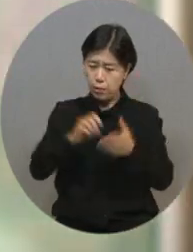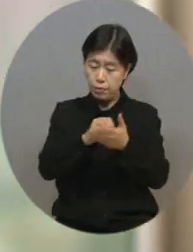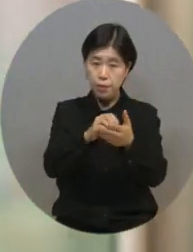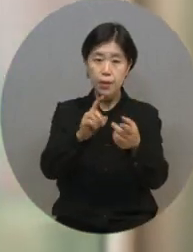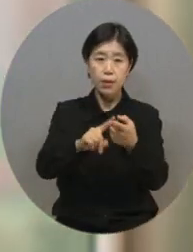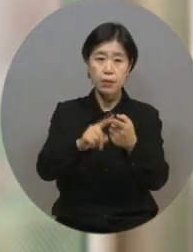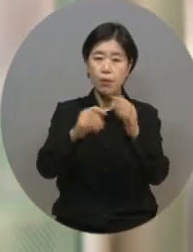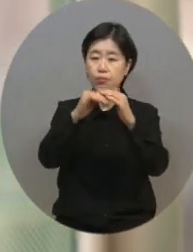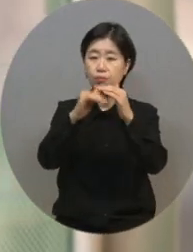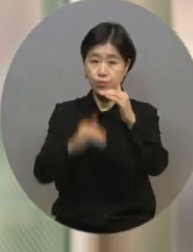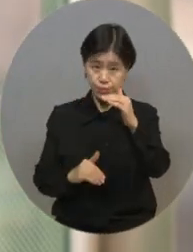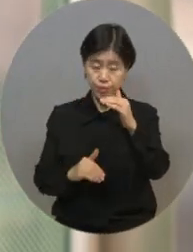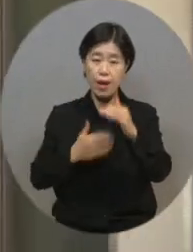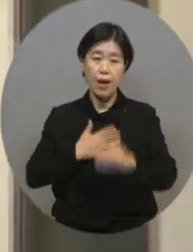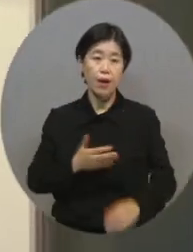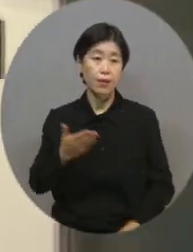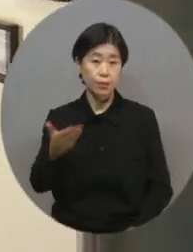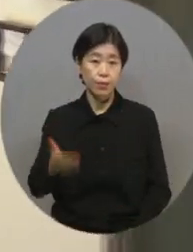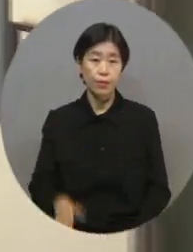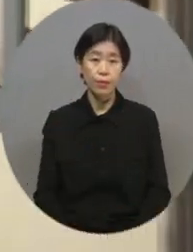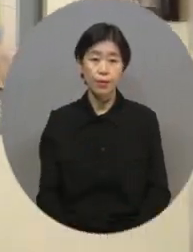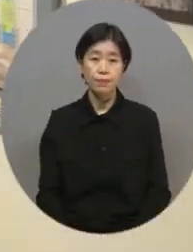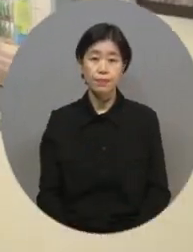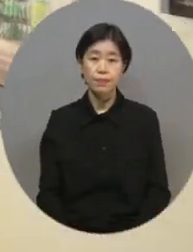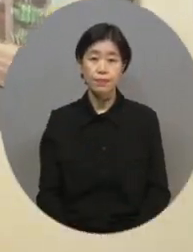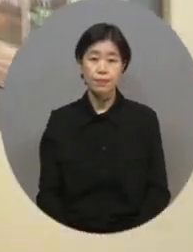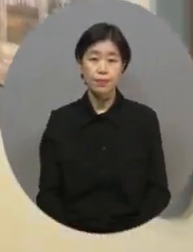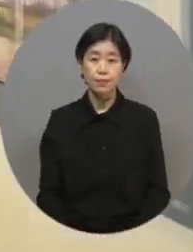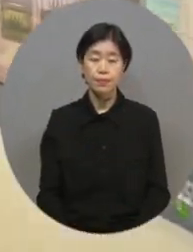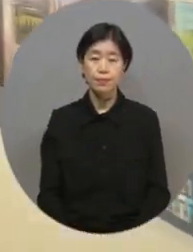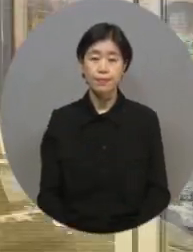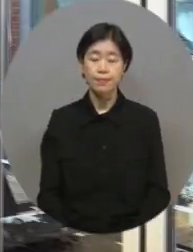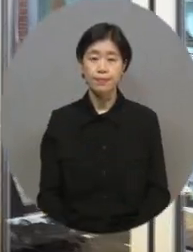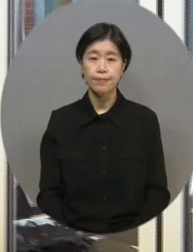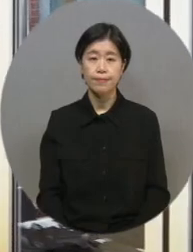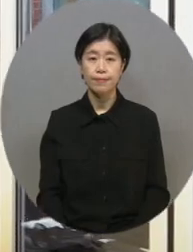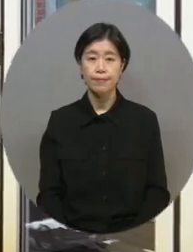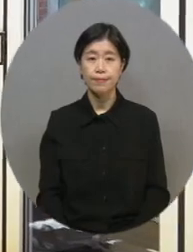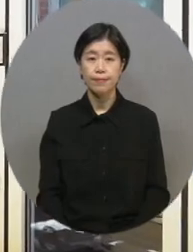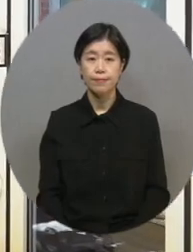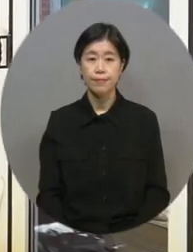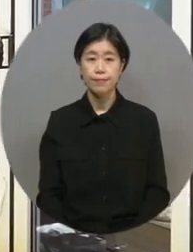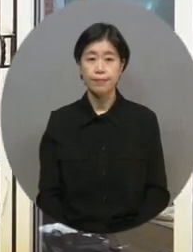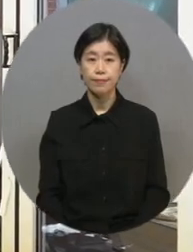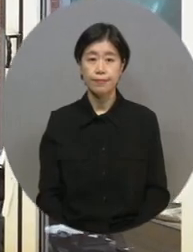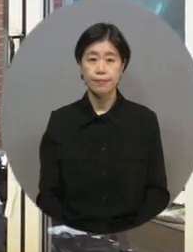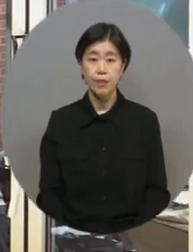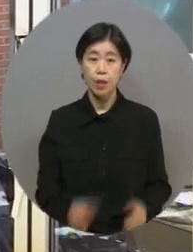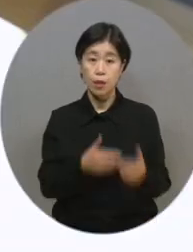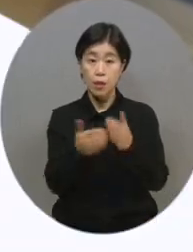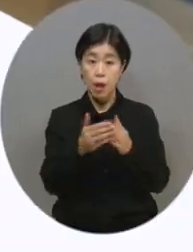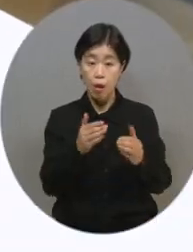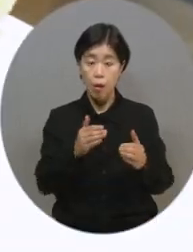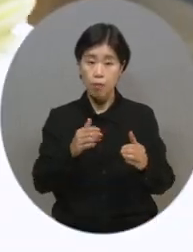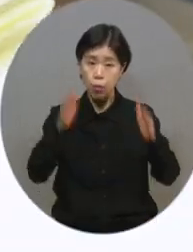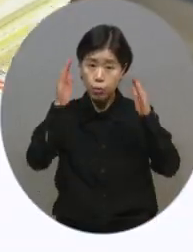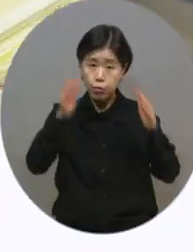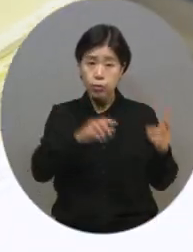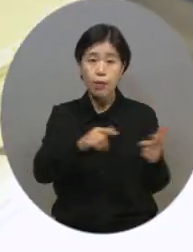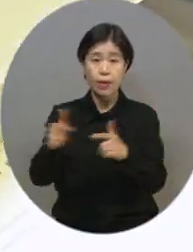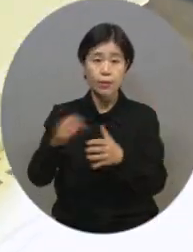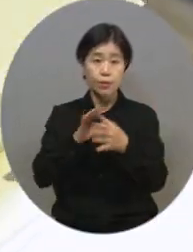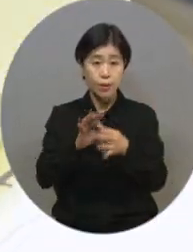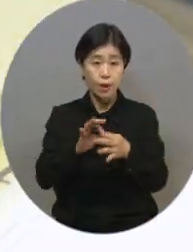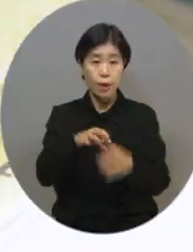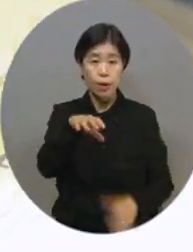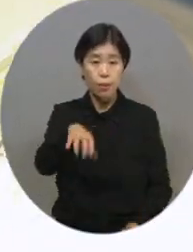학술 문화 행사가 완주교육지원청과 관내 학교 곳곳에서 진행됩니다. 다양한 체험과 학술 행사를 통해 지역교육의